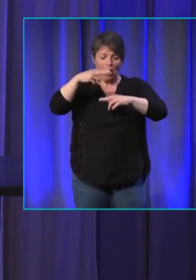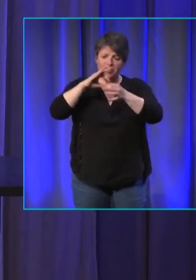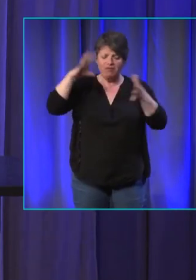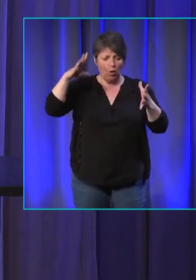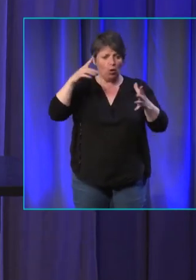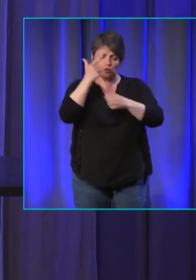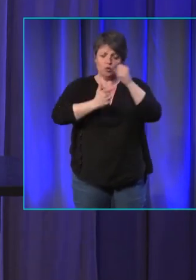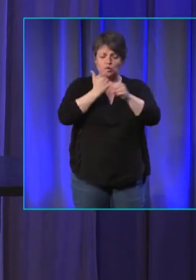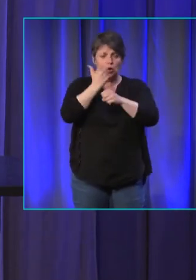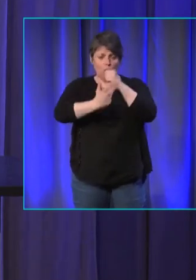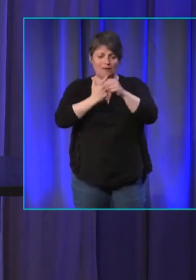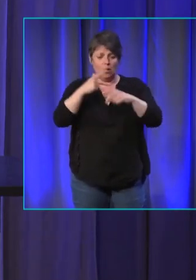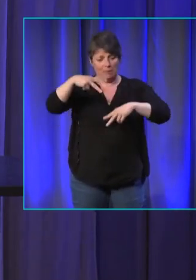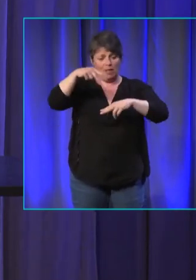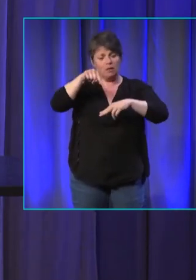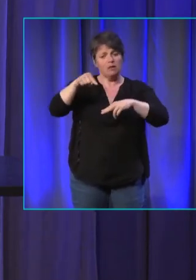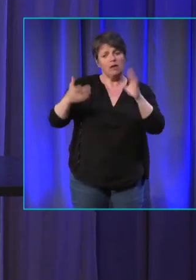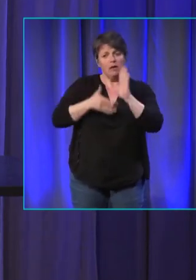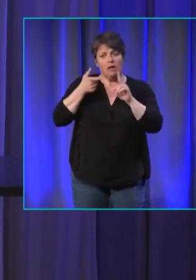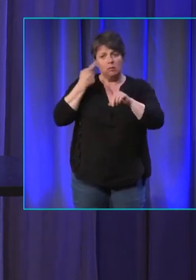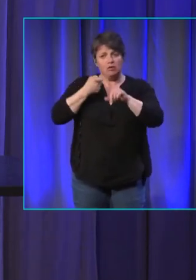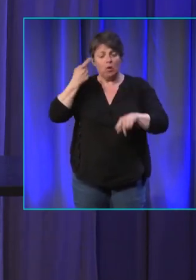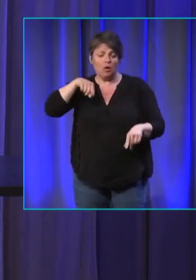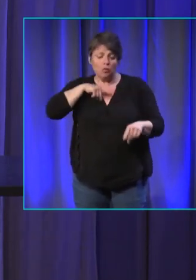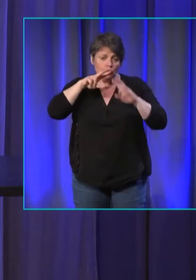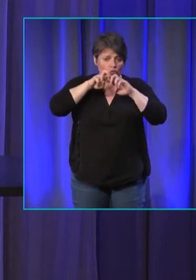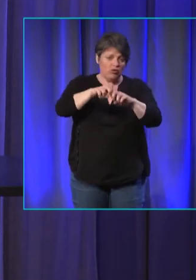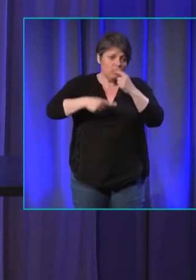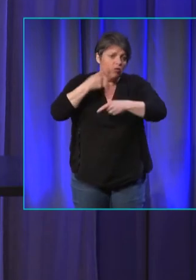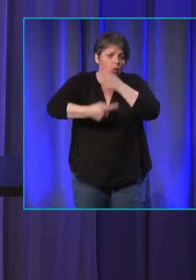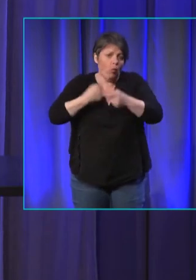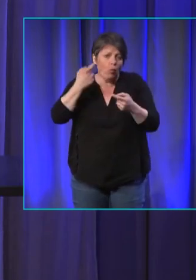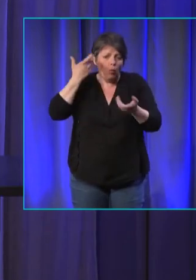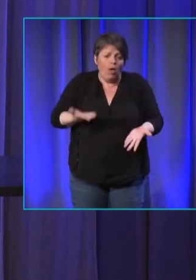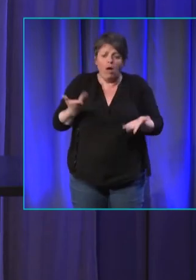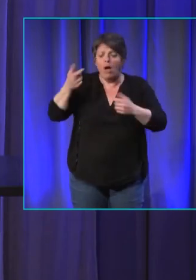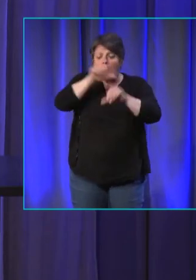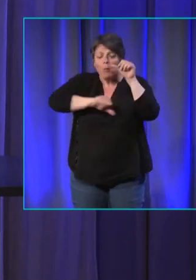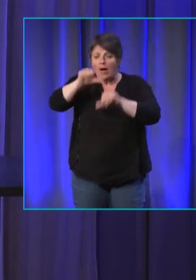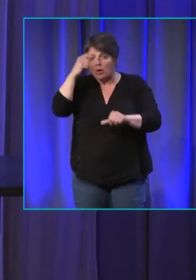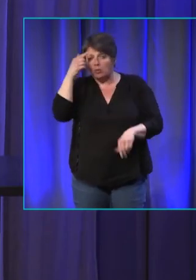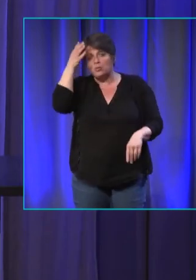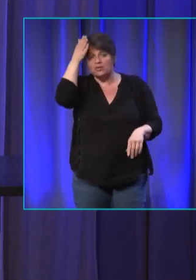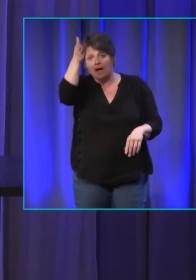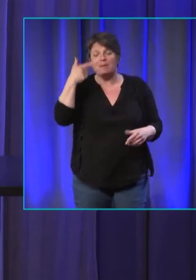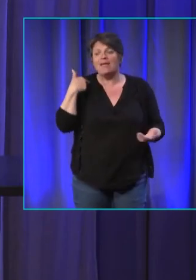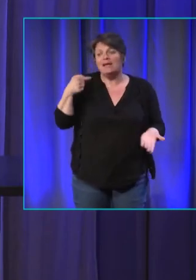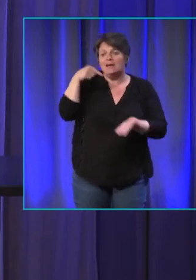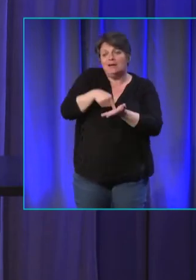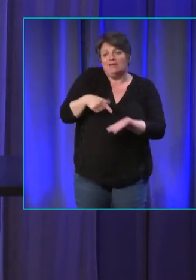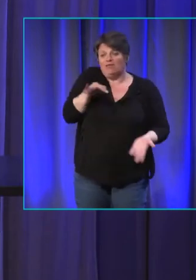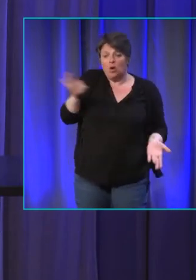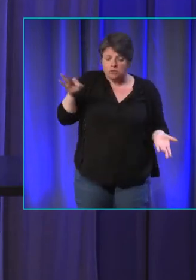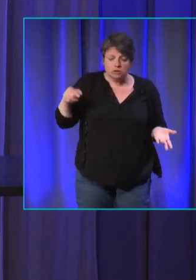cas, c'est les objectifs futurs qu'on se fixe au sein du laboratoire. Alors le problème, c'est que si on fait en France, on